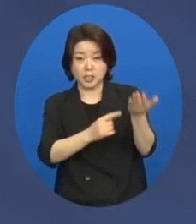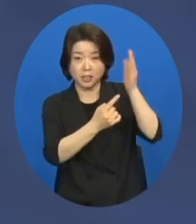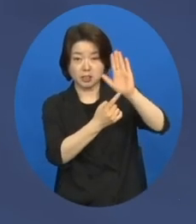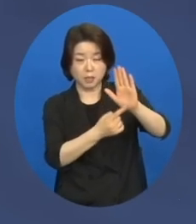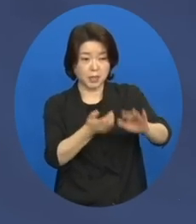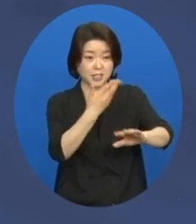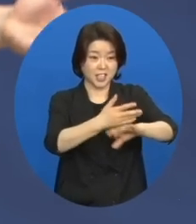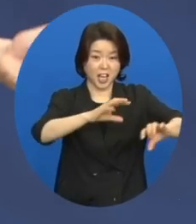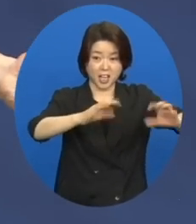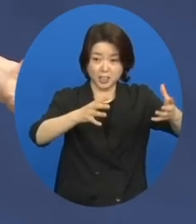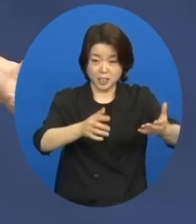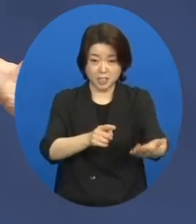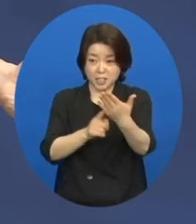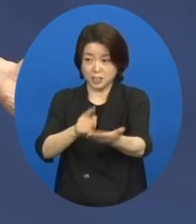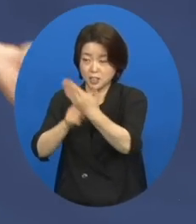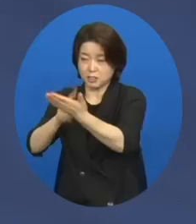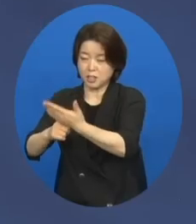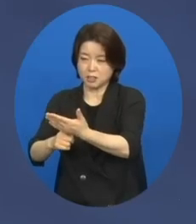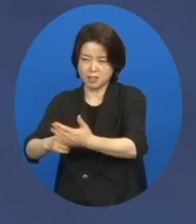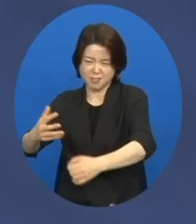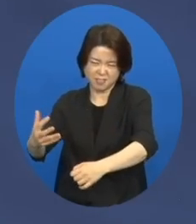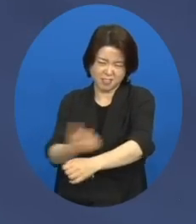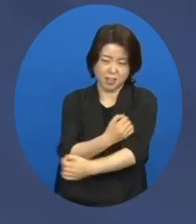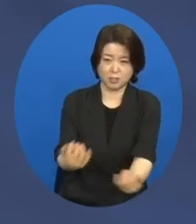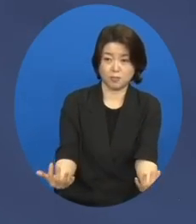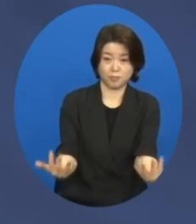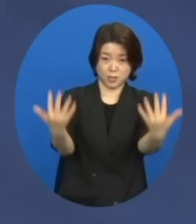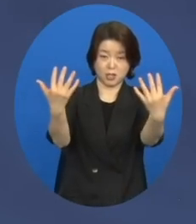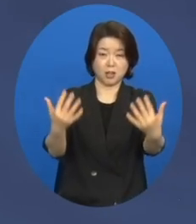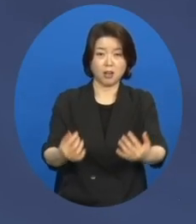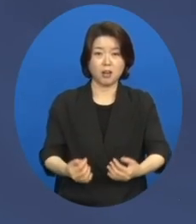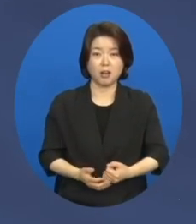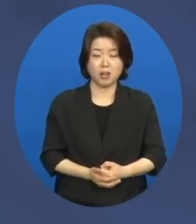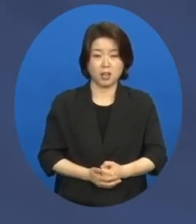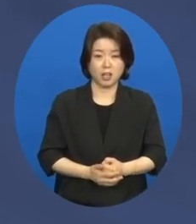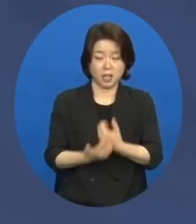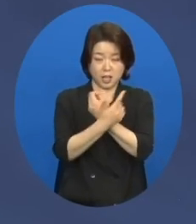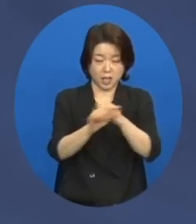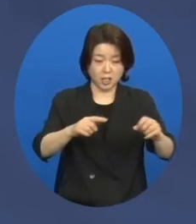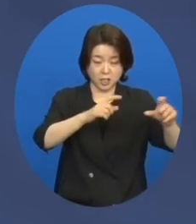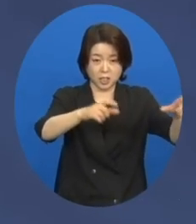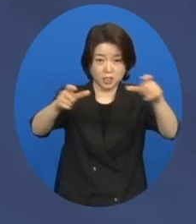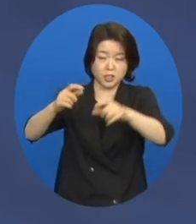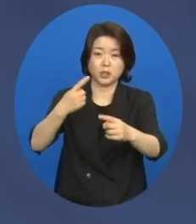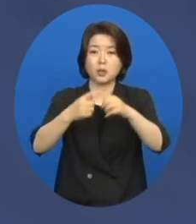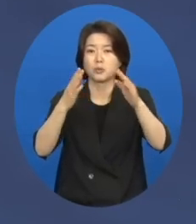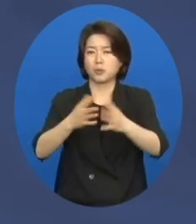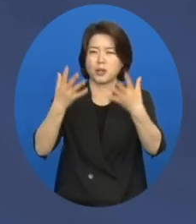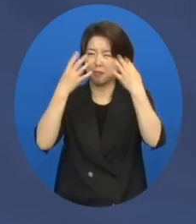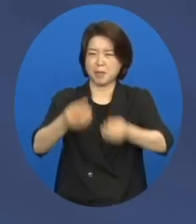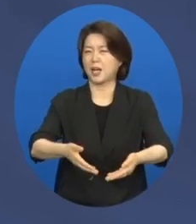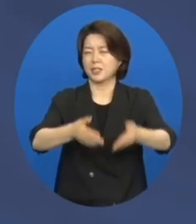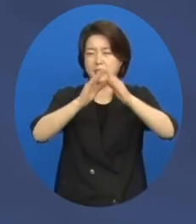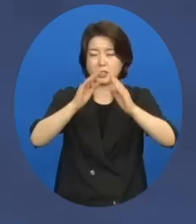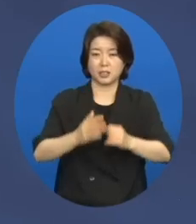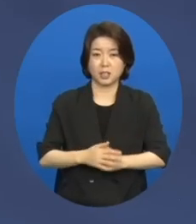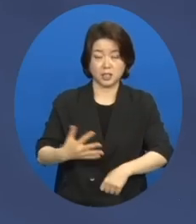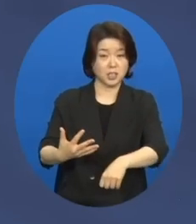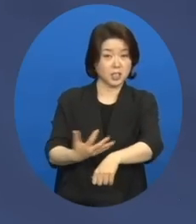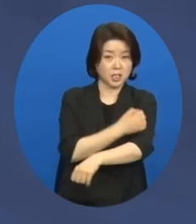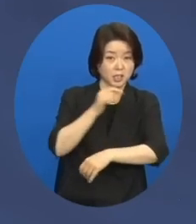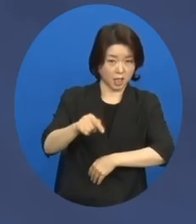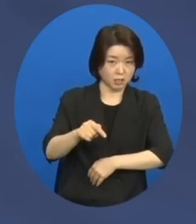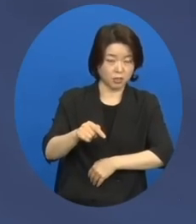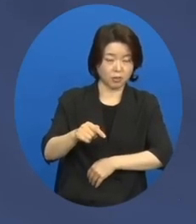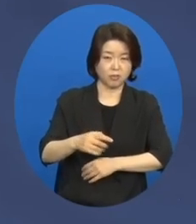교회들이요 강력하게 일어났습니다. 갈라디아 여러 지역에 교회들이 생겨났어요. 자, 그런 이 강력한